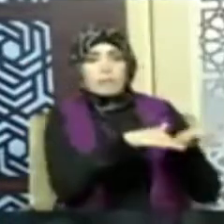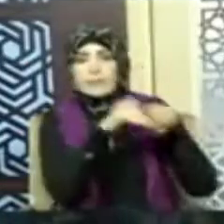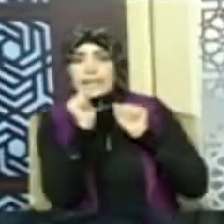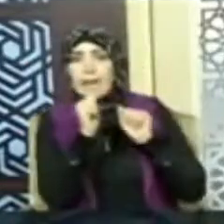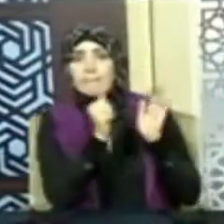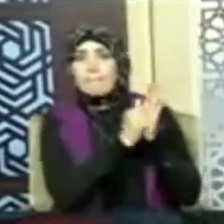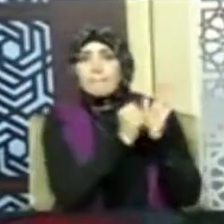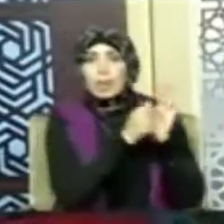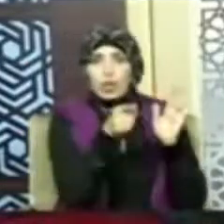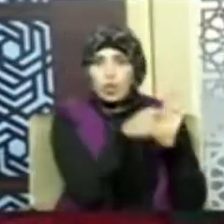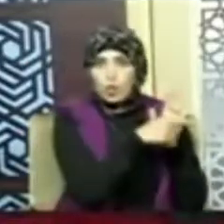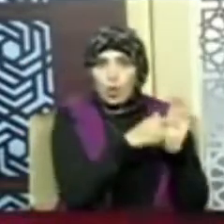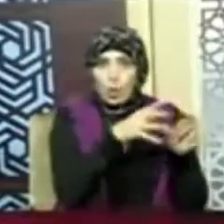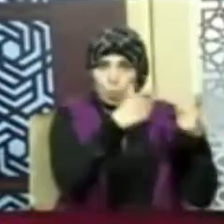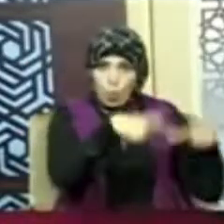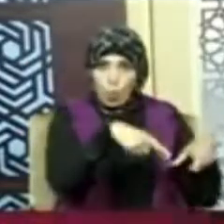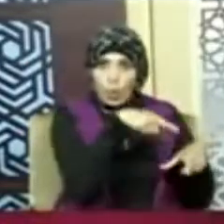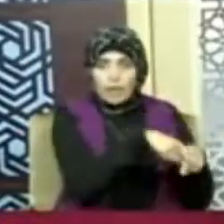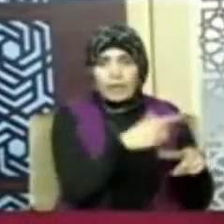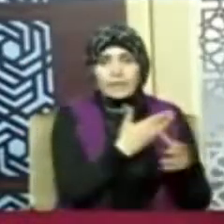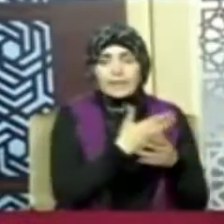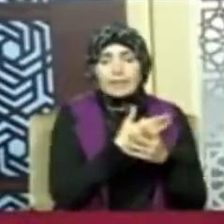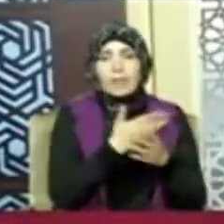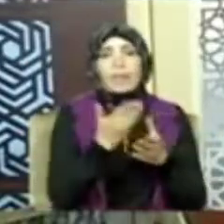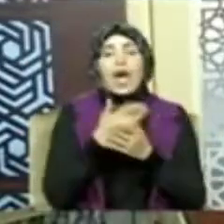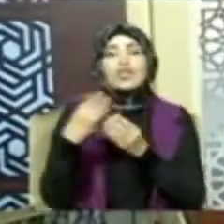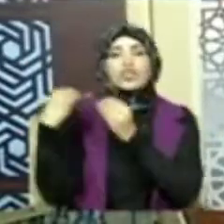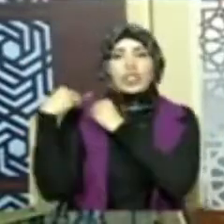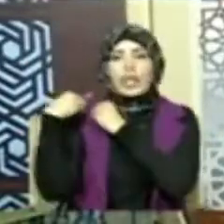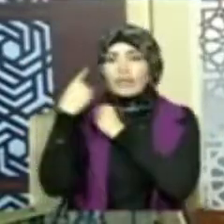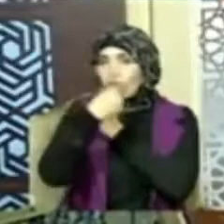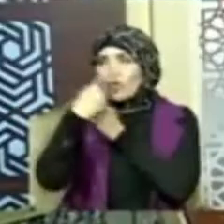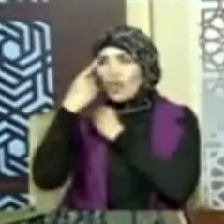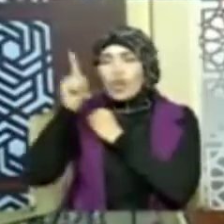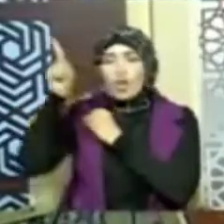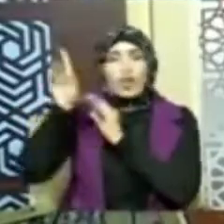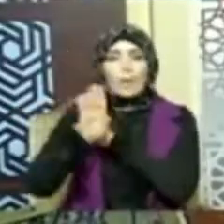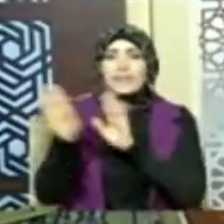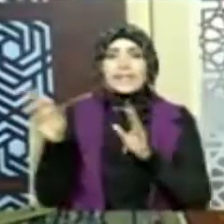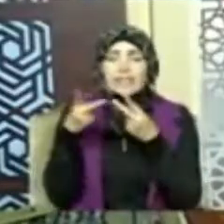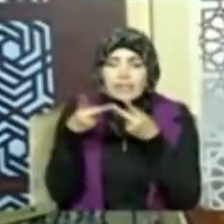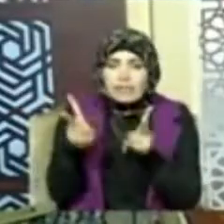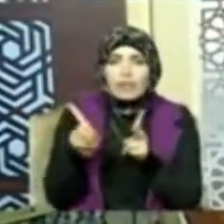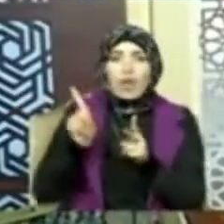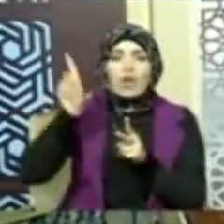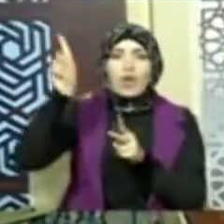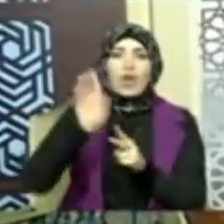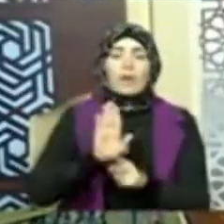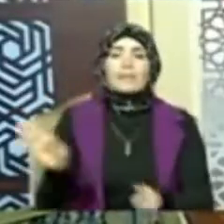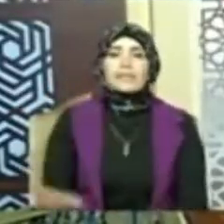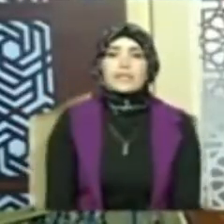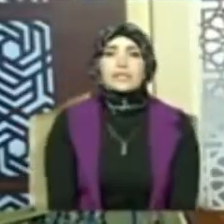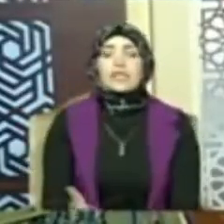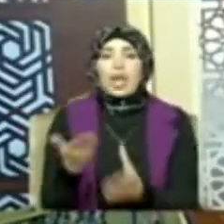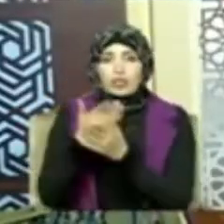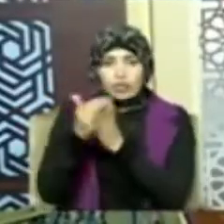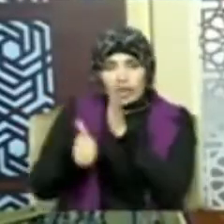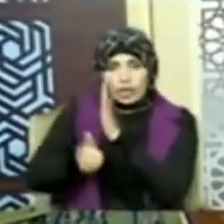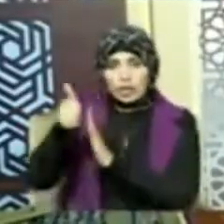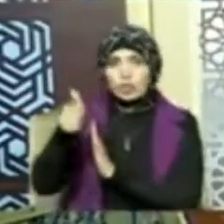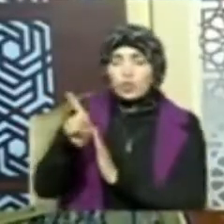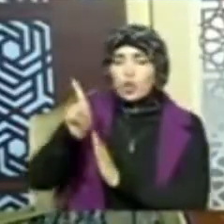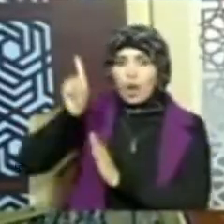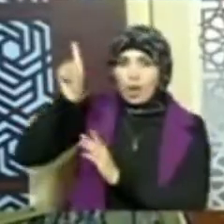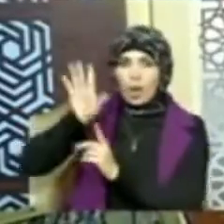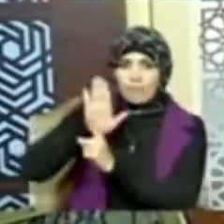وأموالهم يبتغون فضلا من الله ورضوانا وينصرون الله